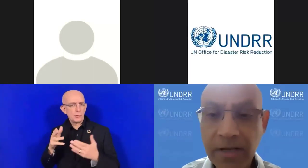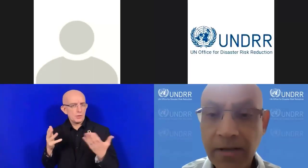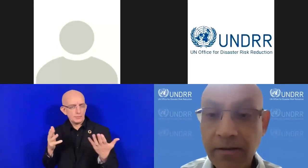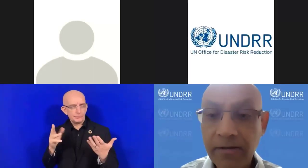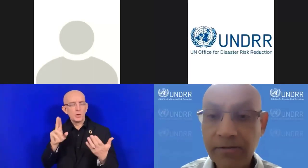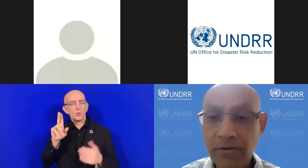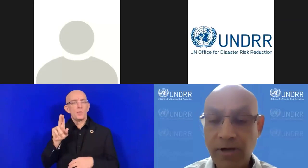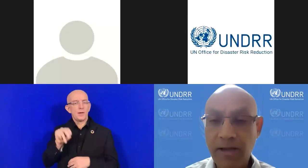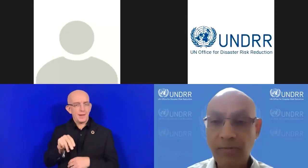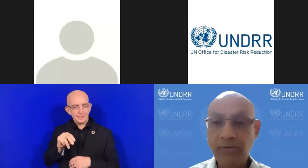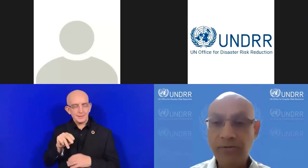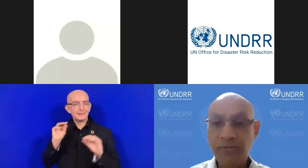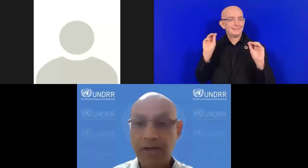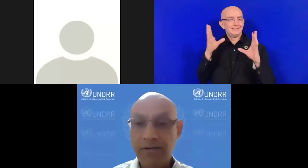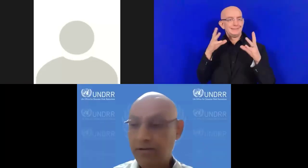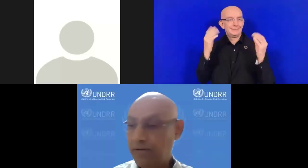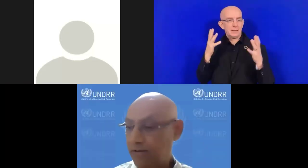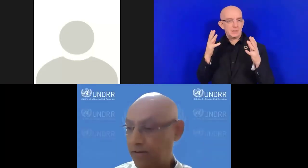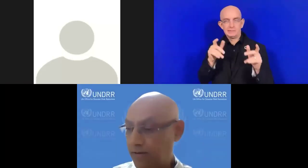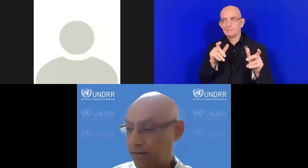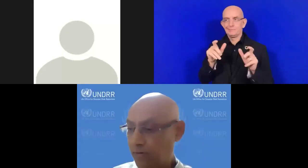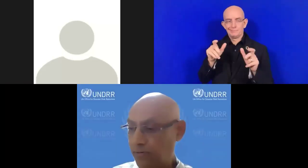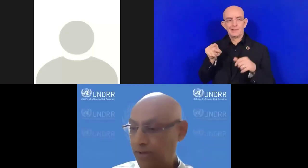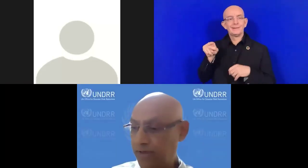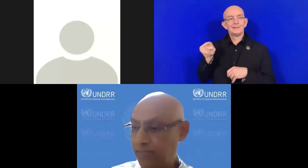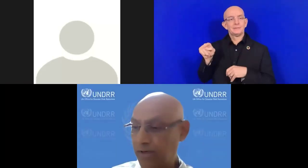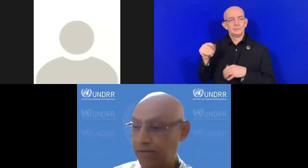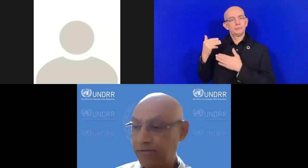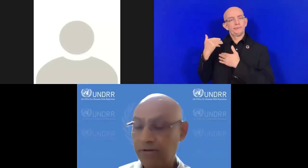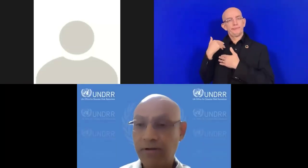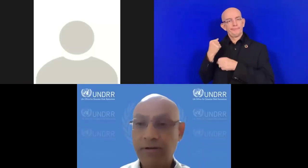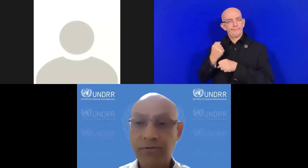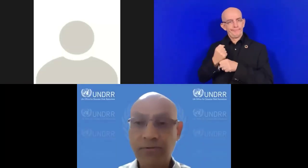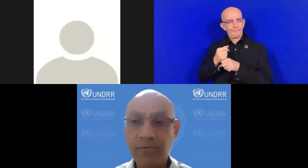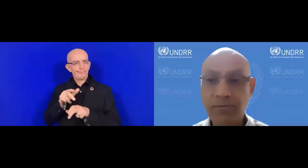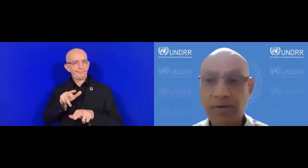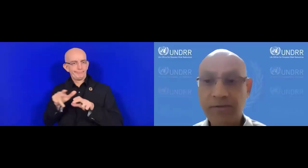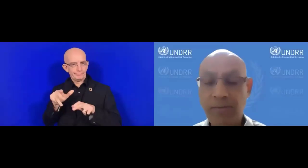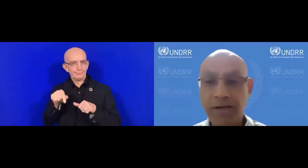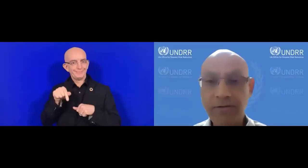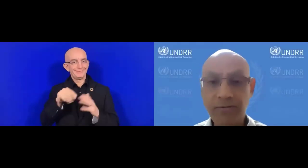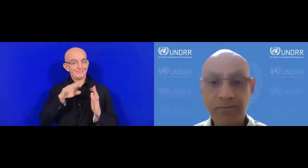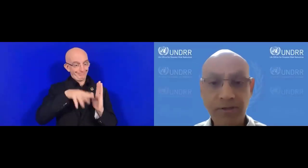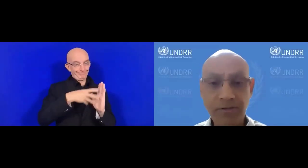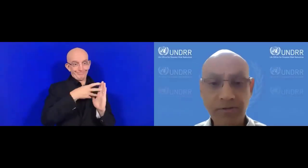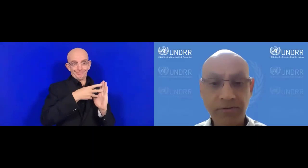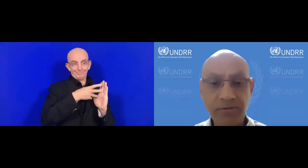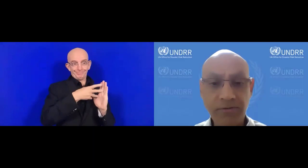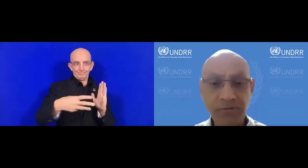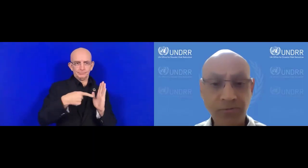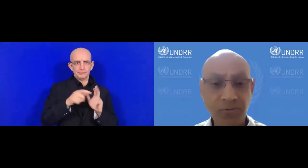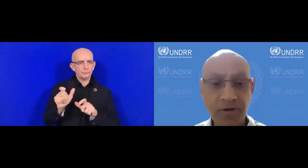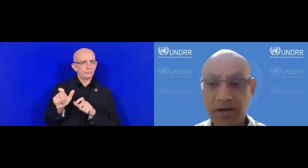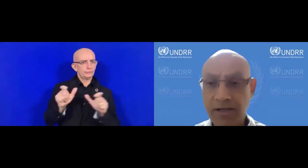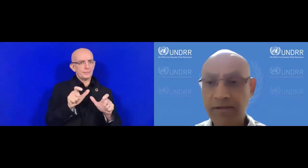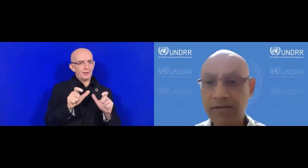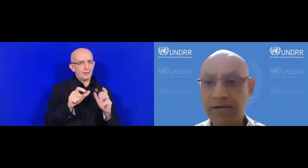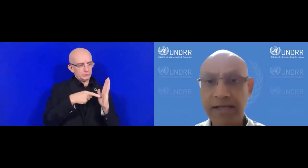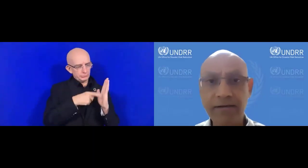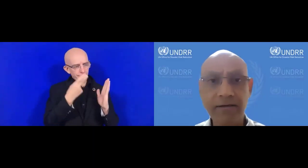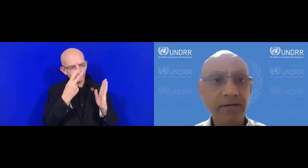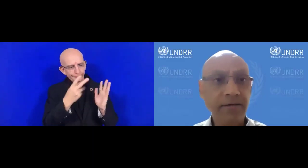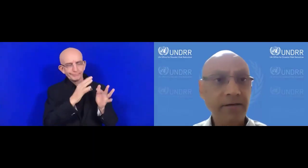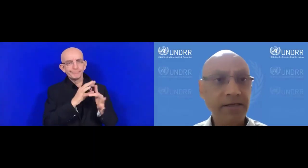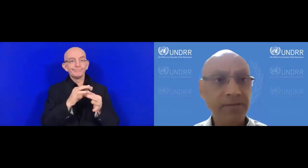Merci beaucoup, Maï. Alors, je vais prendre environ 20 minutes pour vous expliquer